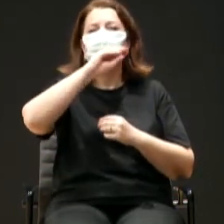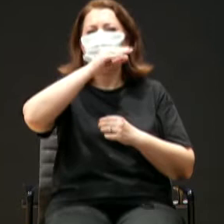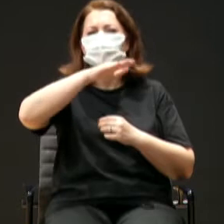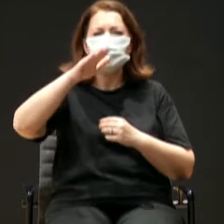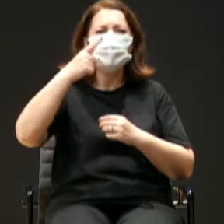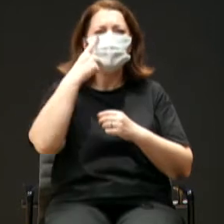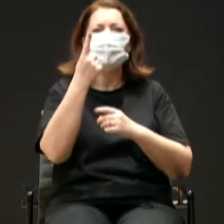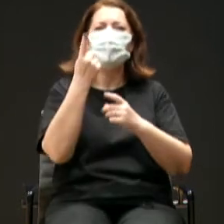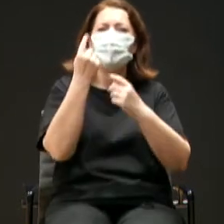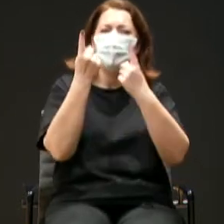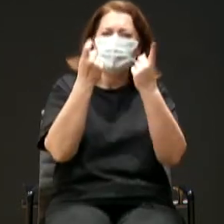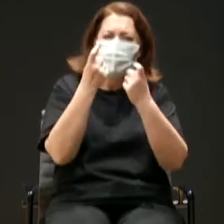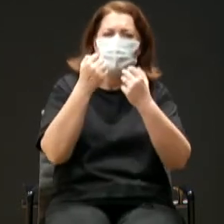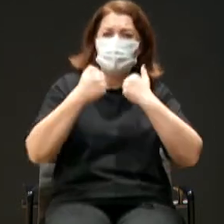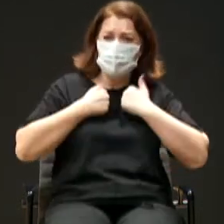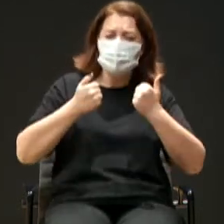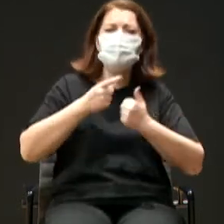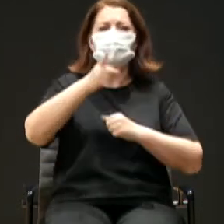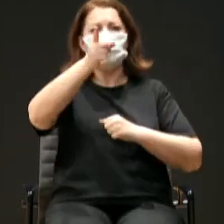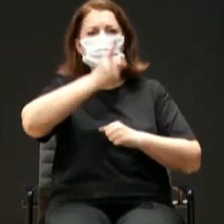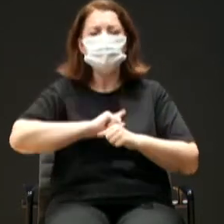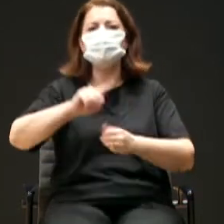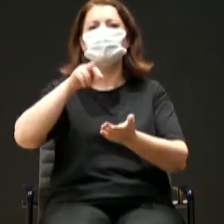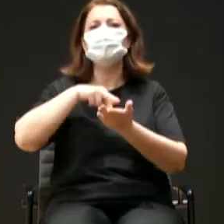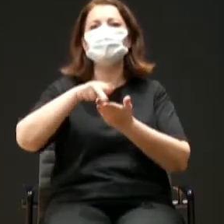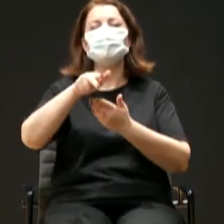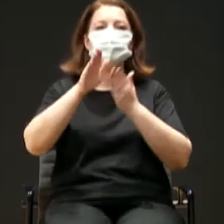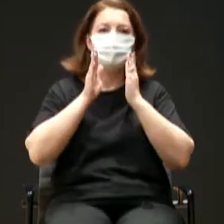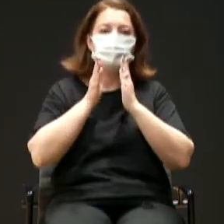tanklara, tüfeklere siper etmiştir.